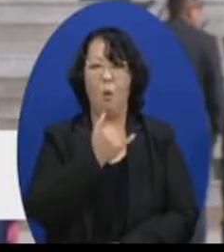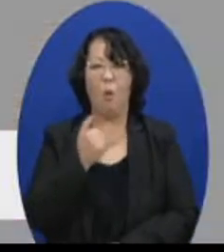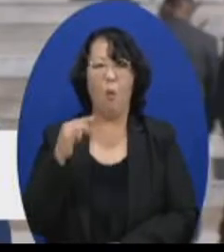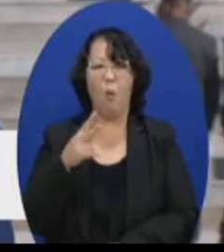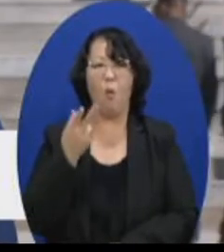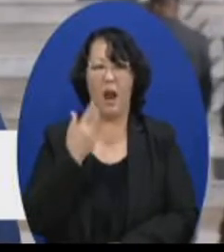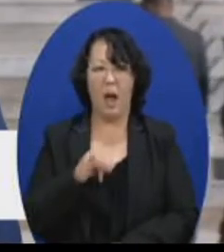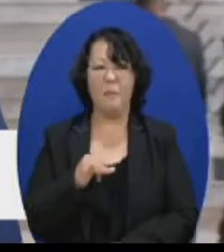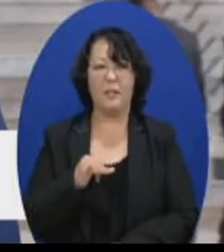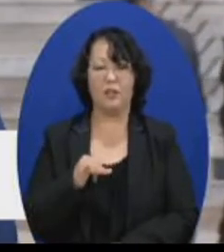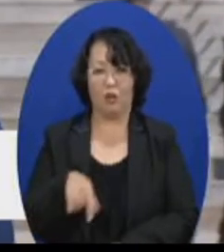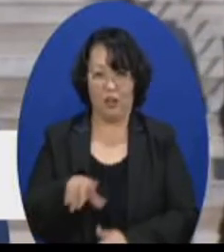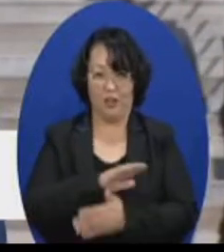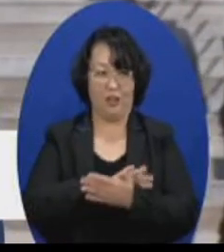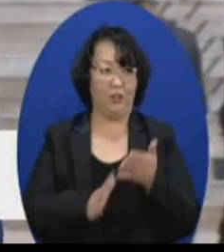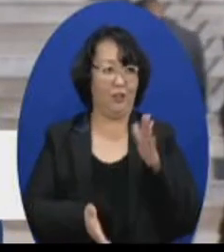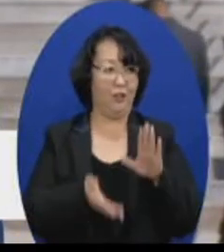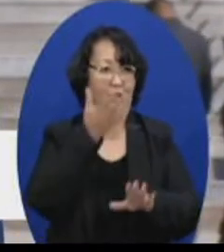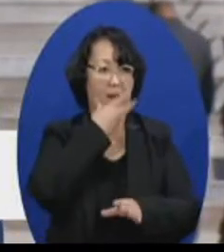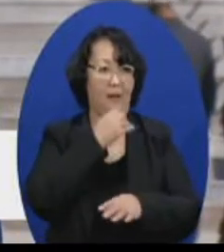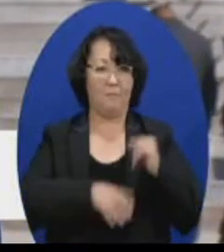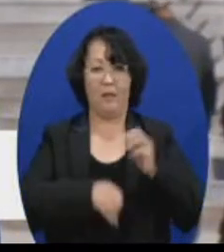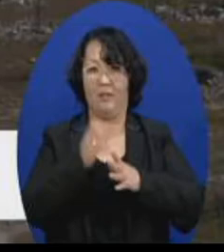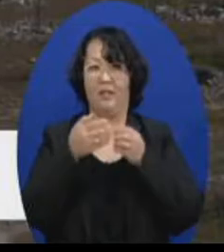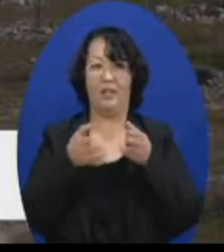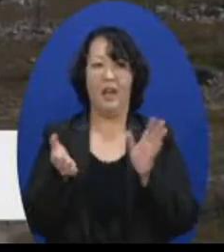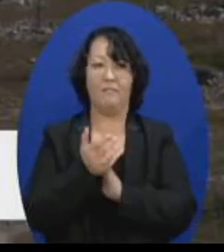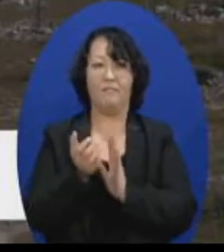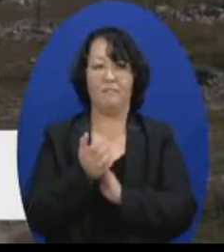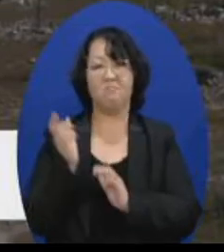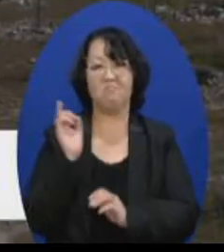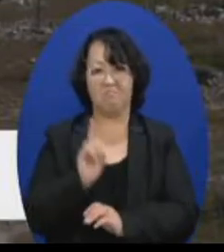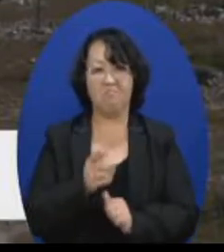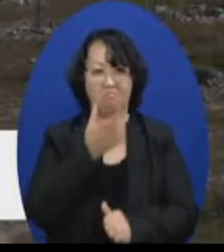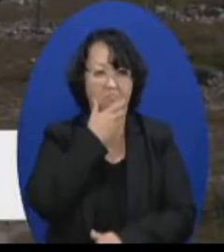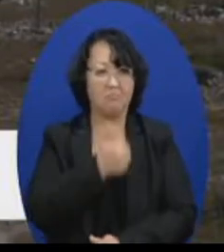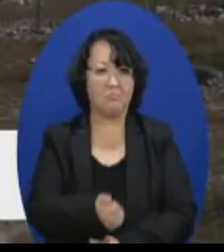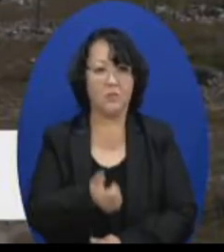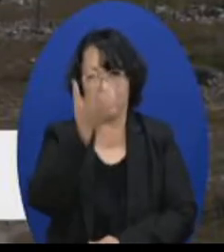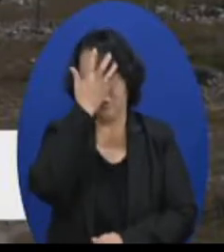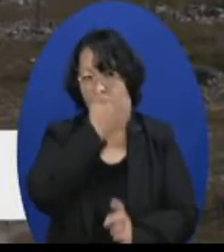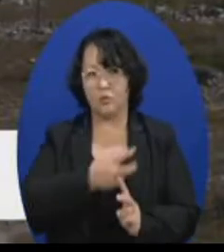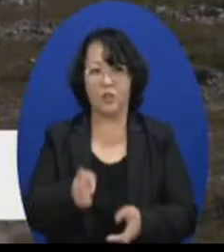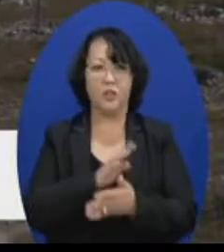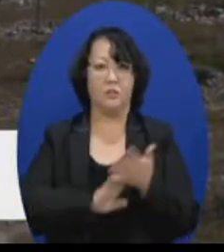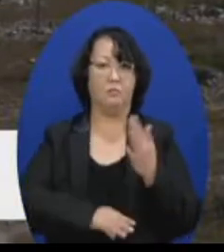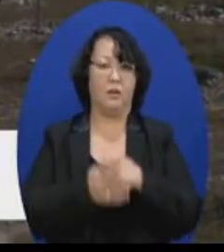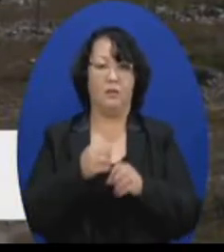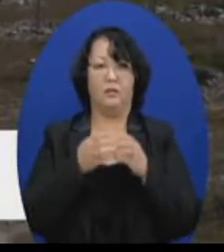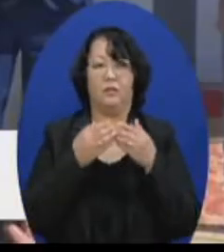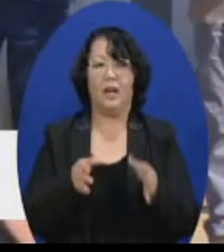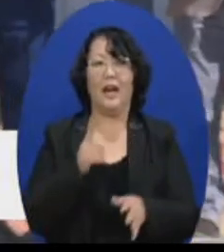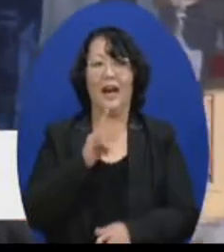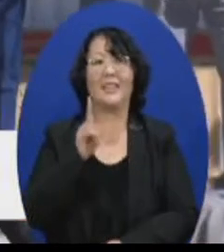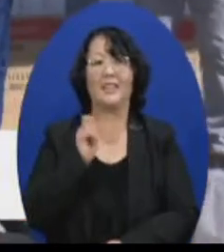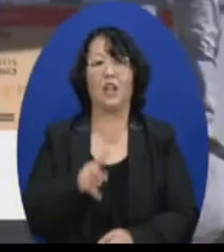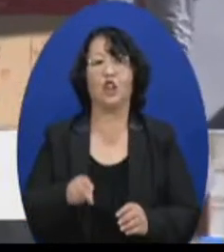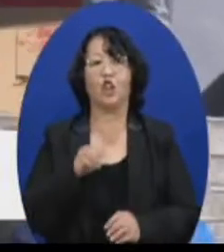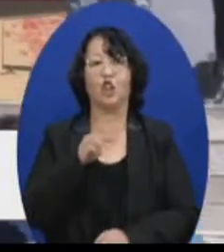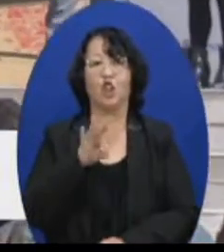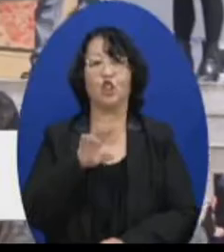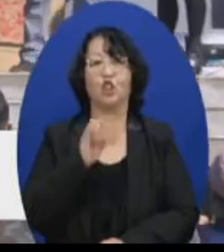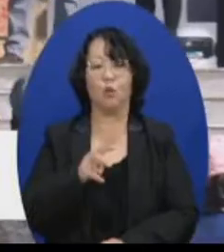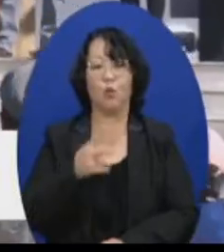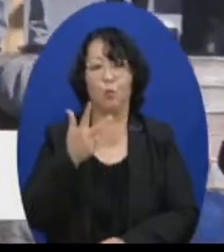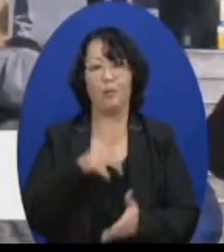хуурайшилтай байсан. Тэгээд сайхан байрлалтай болж өнөдр нэлтэндээ оролцож байна. Төрийн үйлчилгээний шинэ байртай болсноор хатгал тосгоны 3500-аар